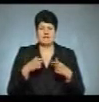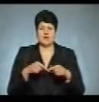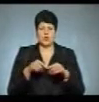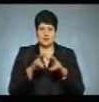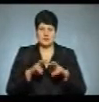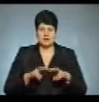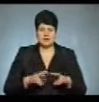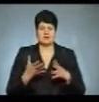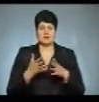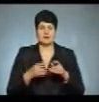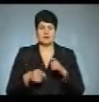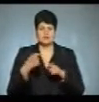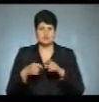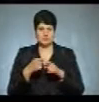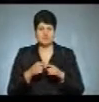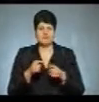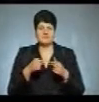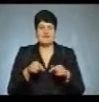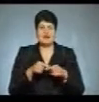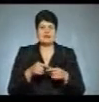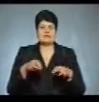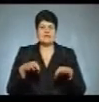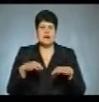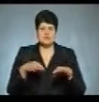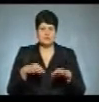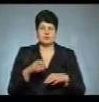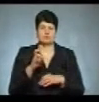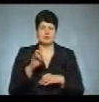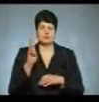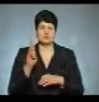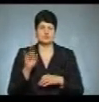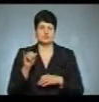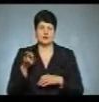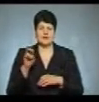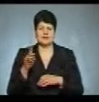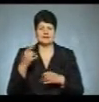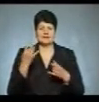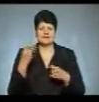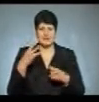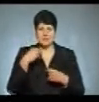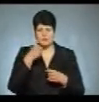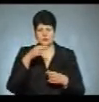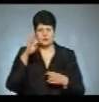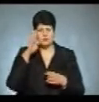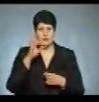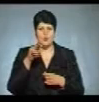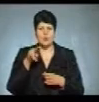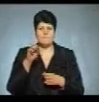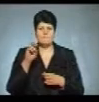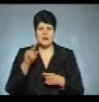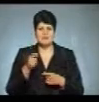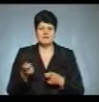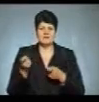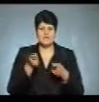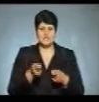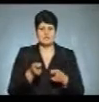у сфері транспорту слідчого управління Нацполіції в області Богдана Шуляра, 30-річний водій автомобіля «Opel Vivaro» віз дружину